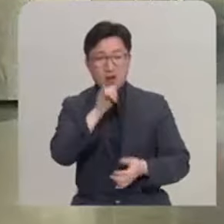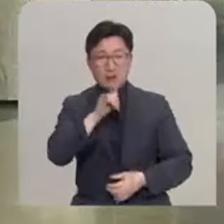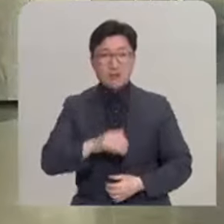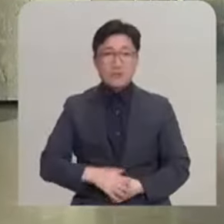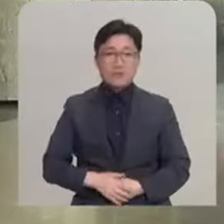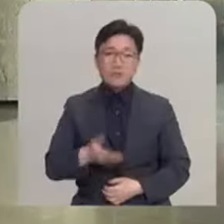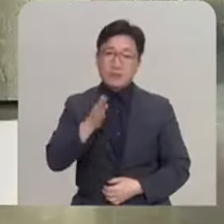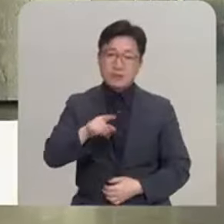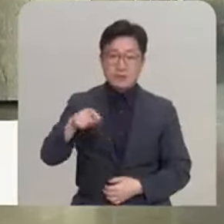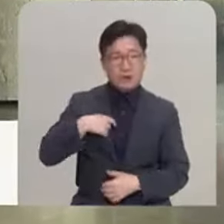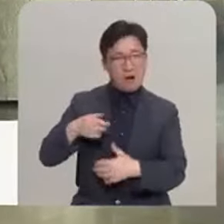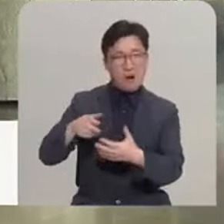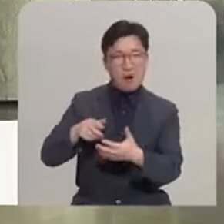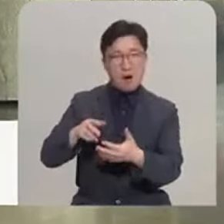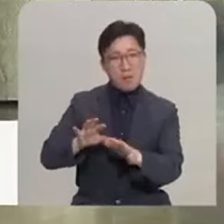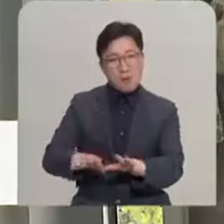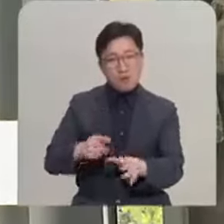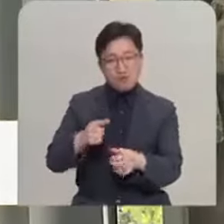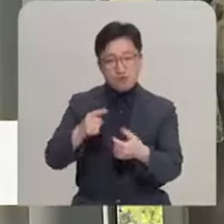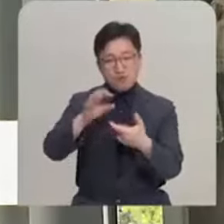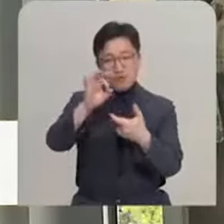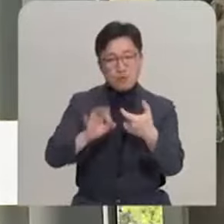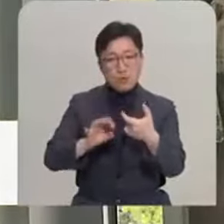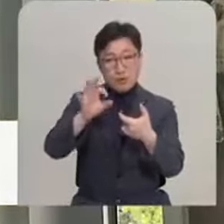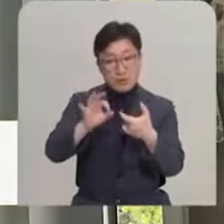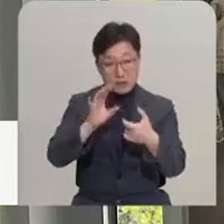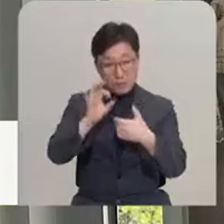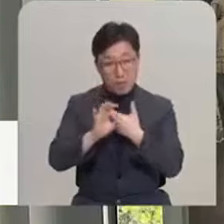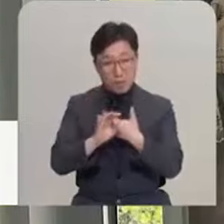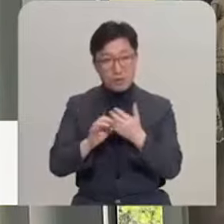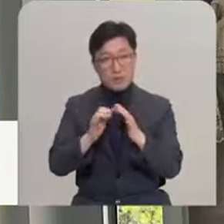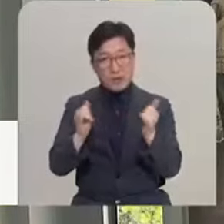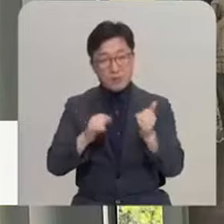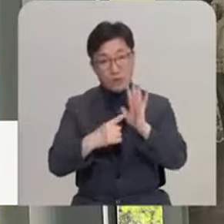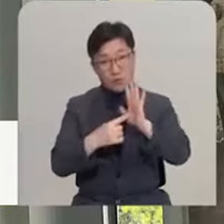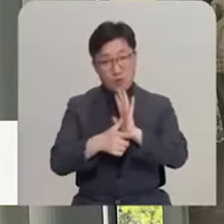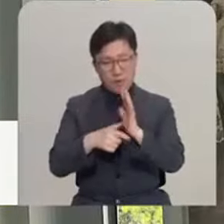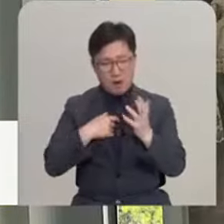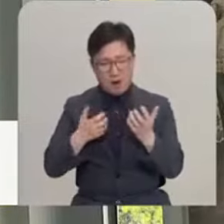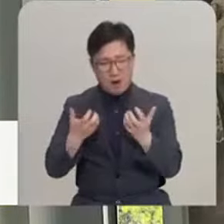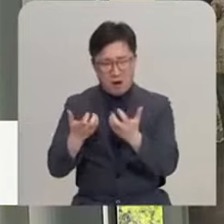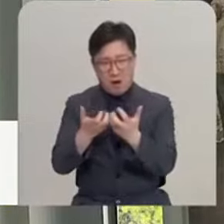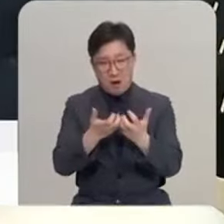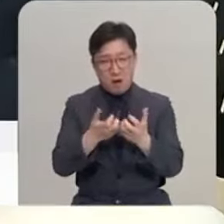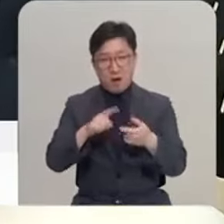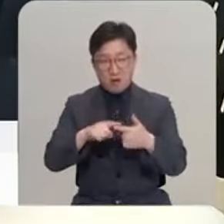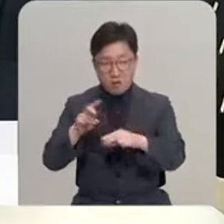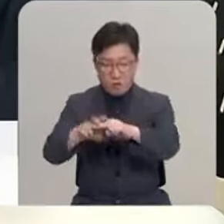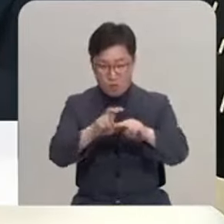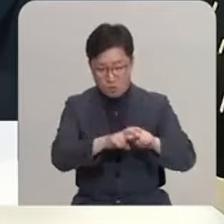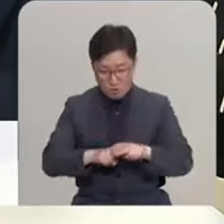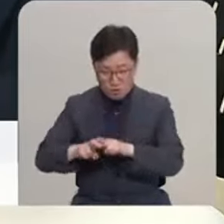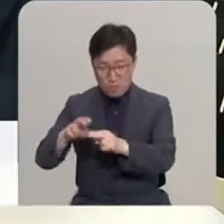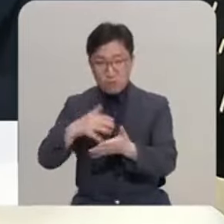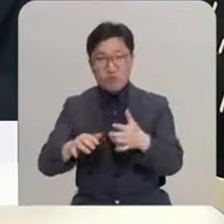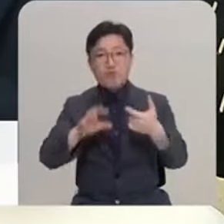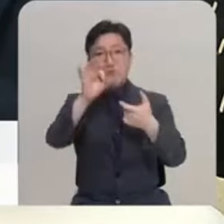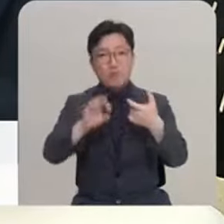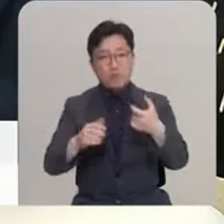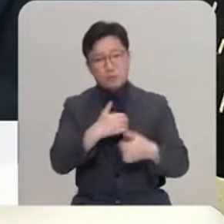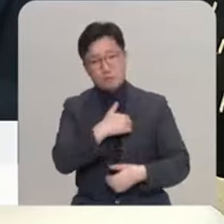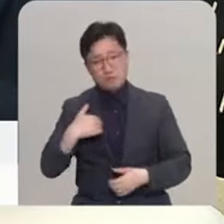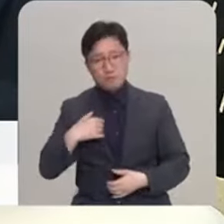하지만 예술단 측은 평균 60% 때 객석 점유율을 유지하는 등 상대적으로 만족도가 높은 편이라고